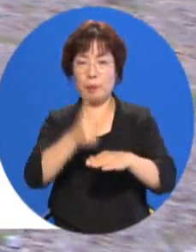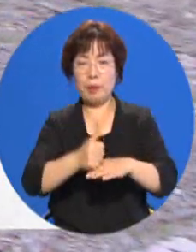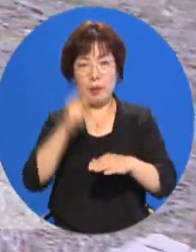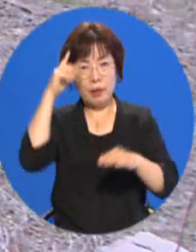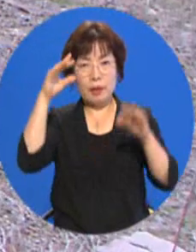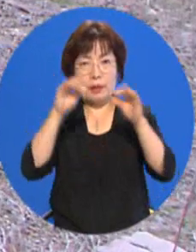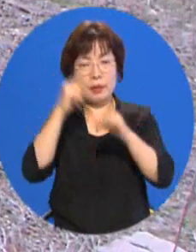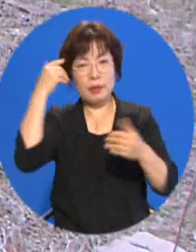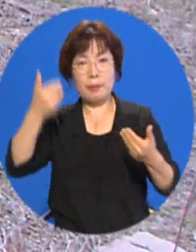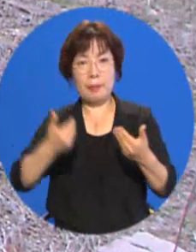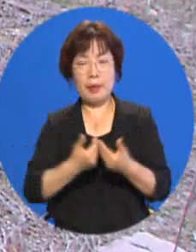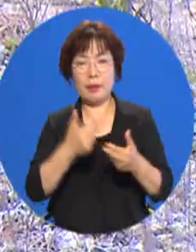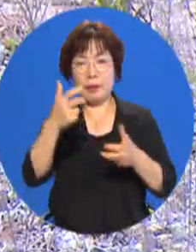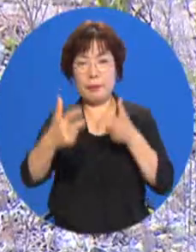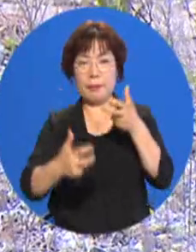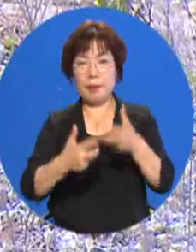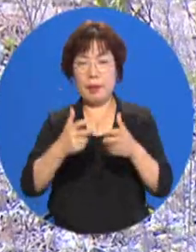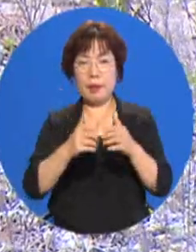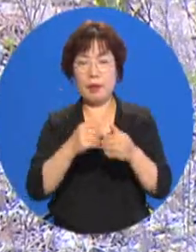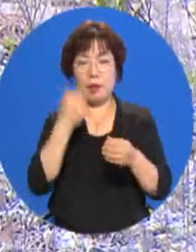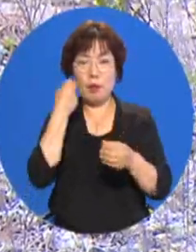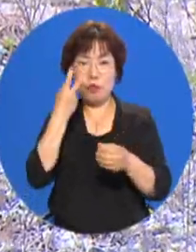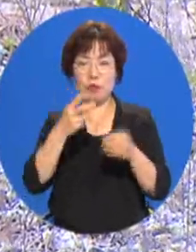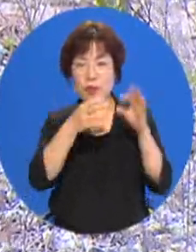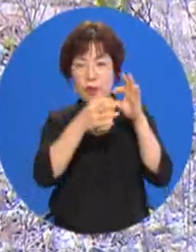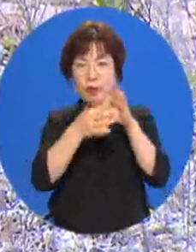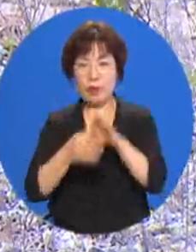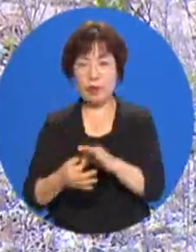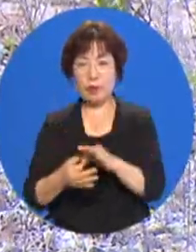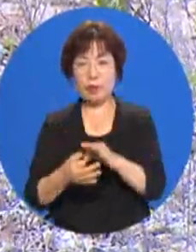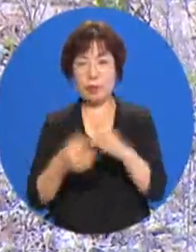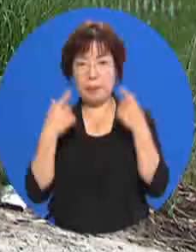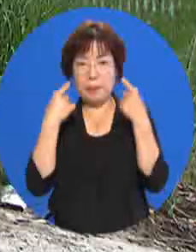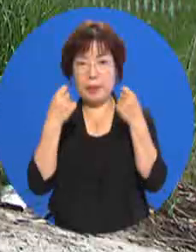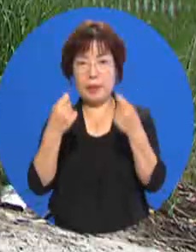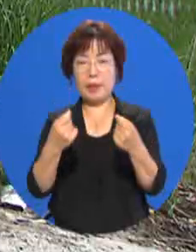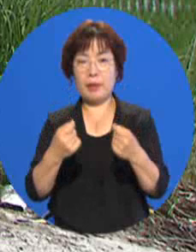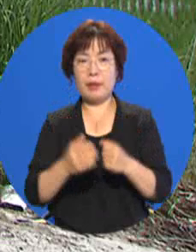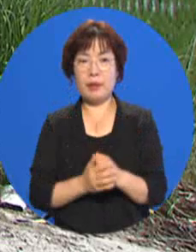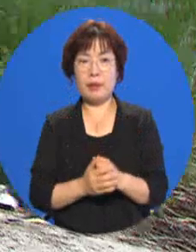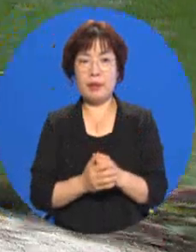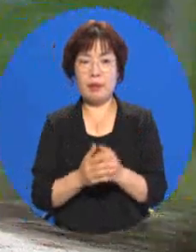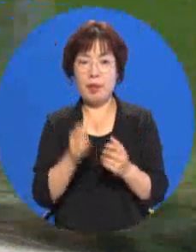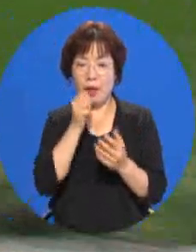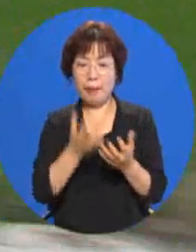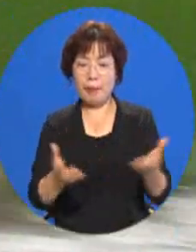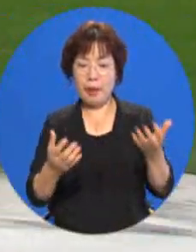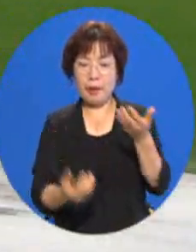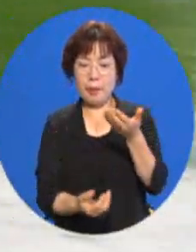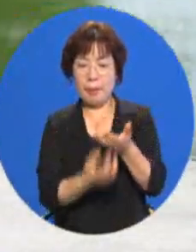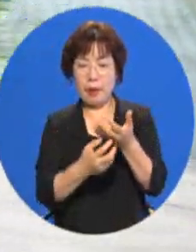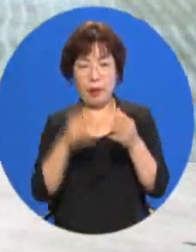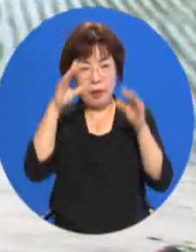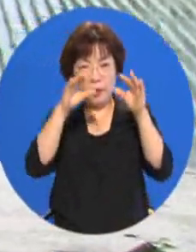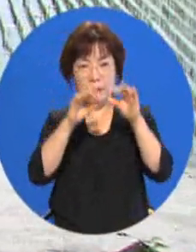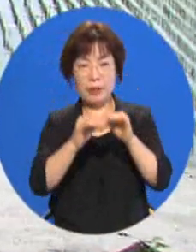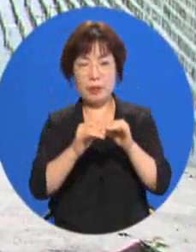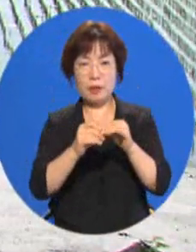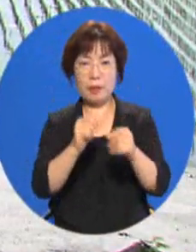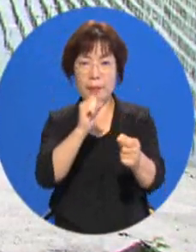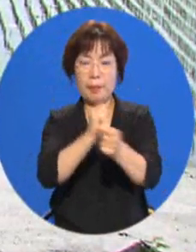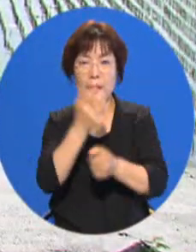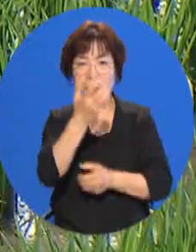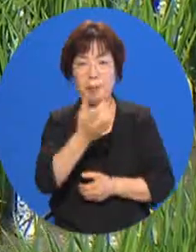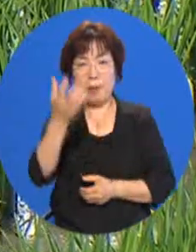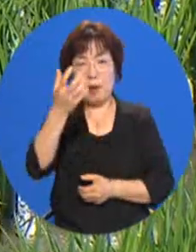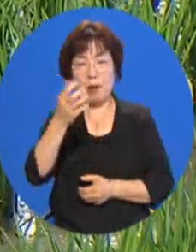반대로 엇갈린 주민들의 입장은 두 달째 평행선을 달리고 있습니다. 용해로 설치에 찬성하는 주민들은 오염물질